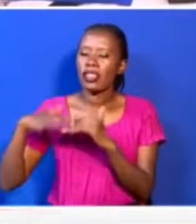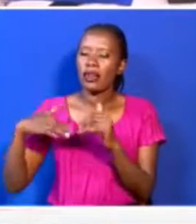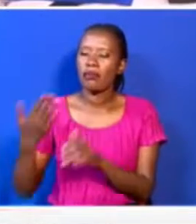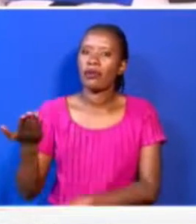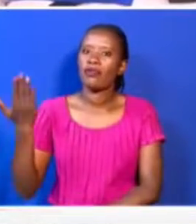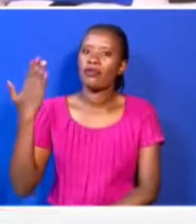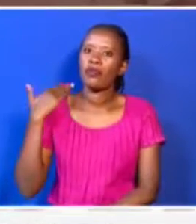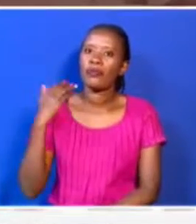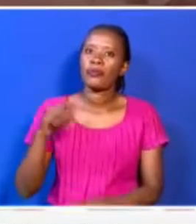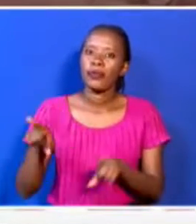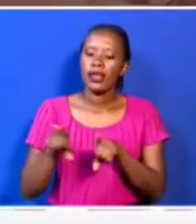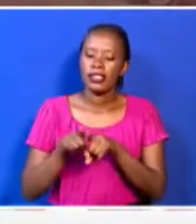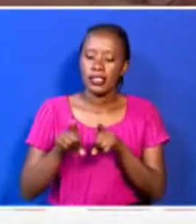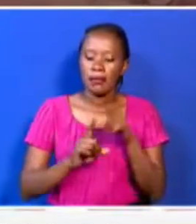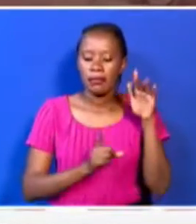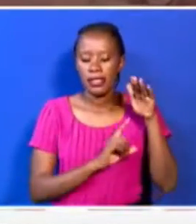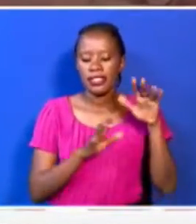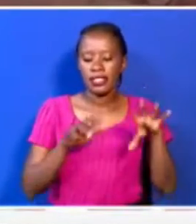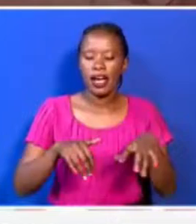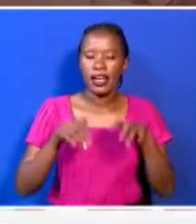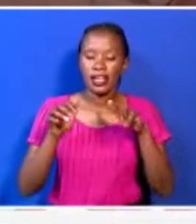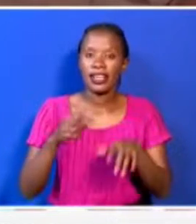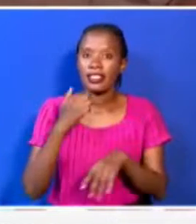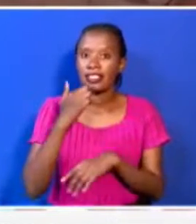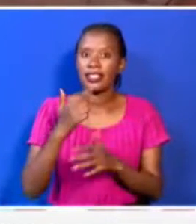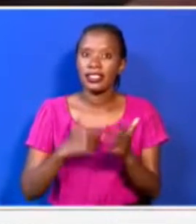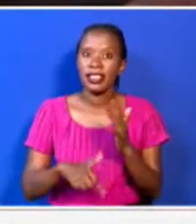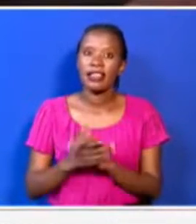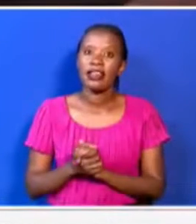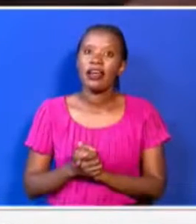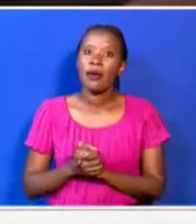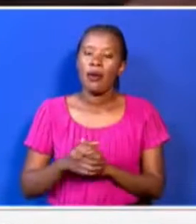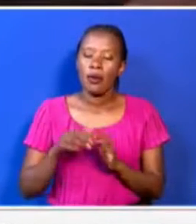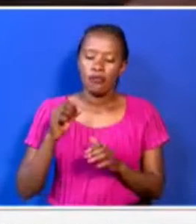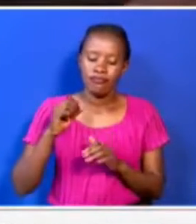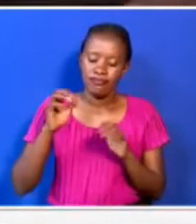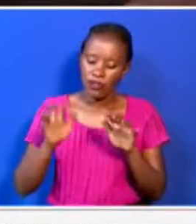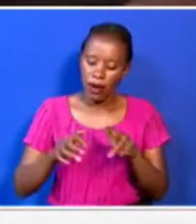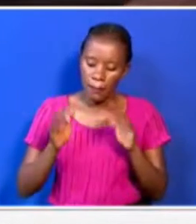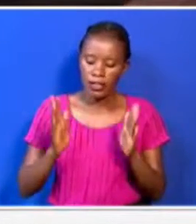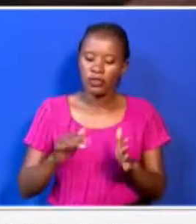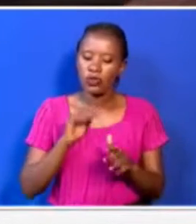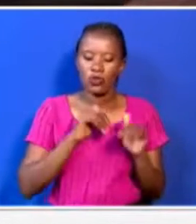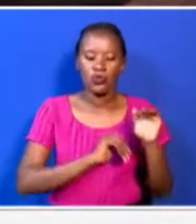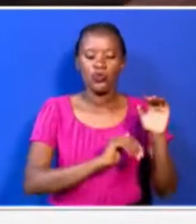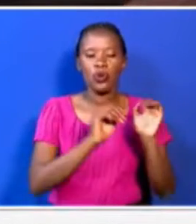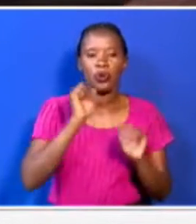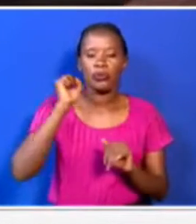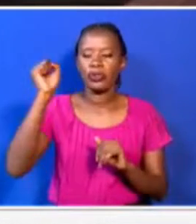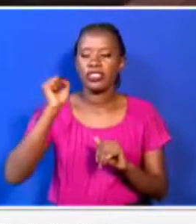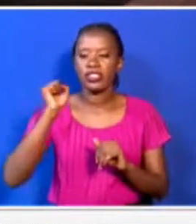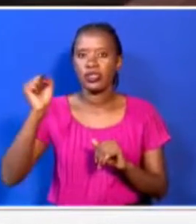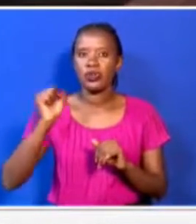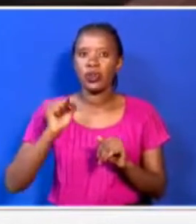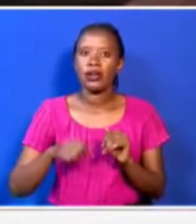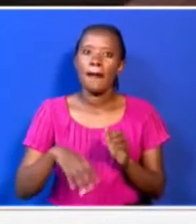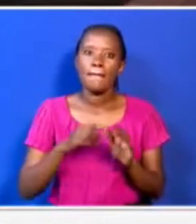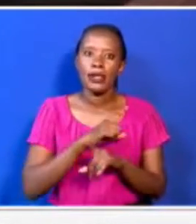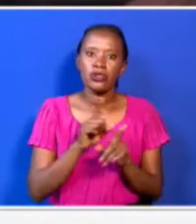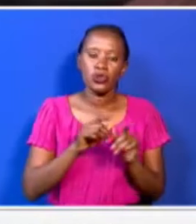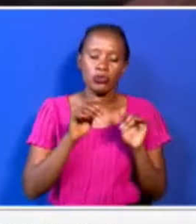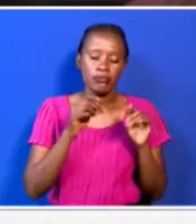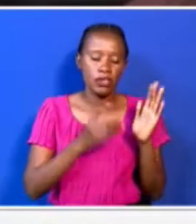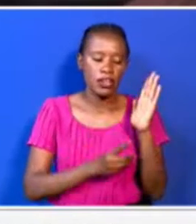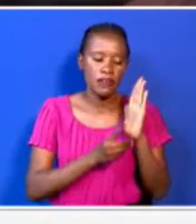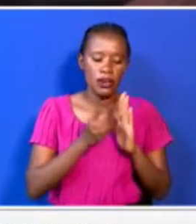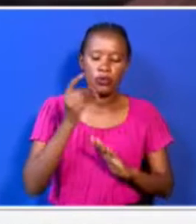Munya aidha amewatahadharisha wakulima dhidi ya kutumika kisiasa kuharibu maendeleo yaliyoshuhudiwa ndani ya sekta hiyo.